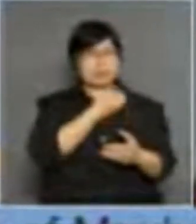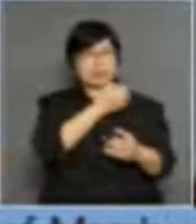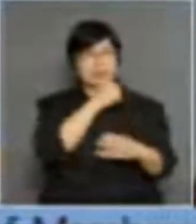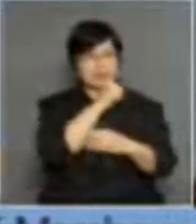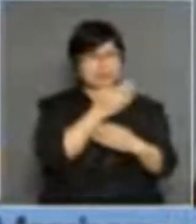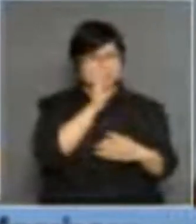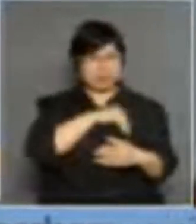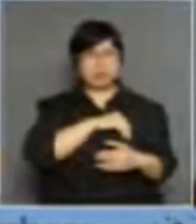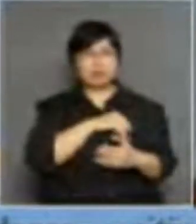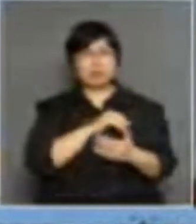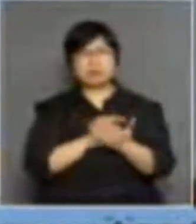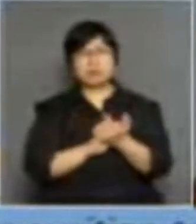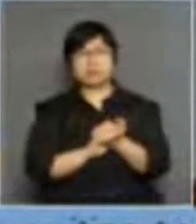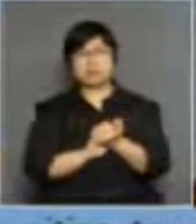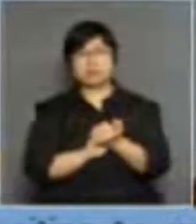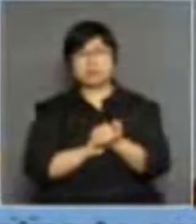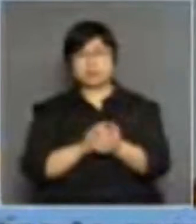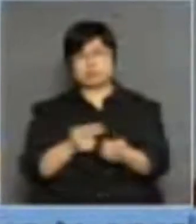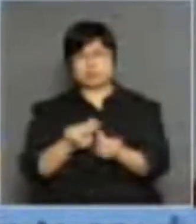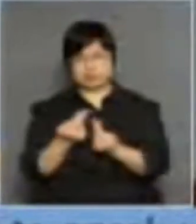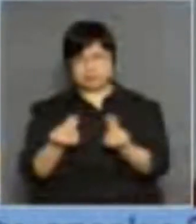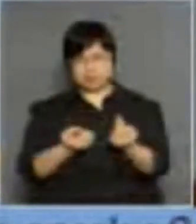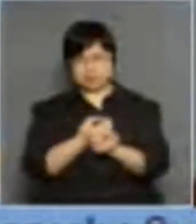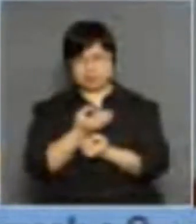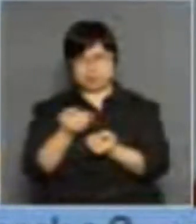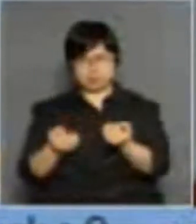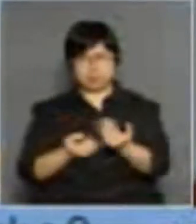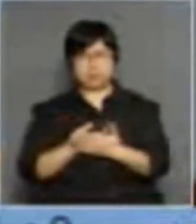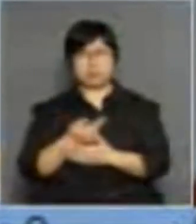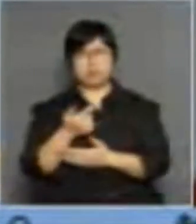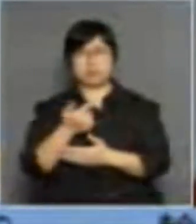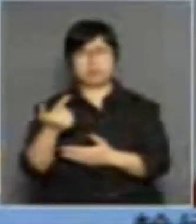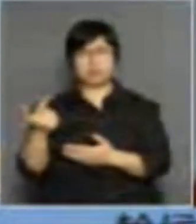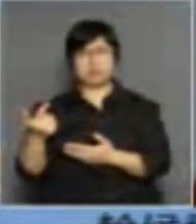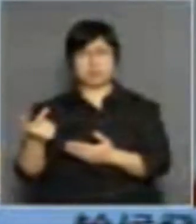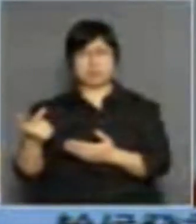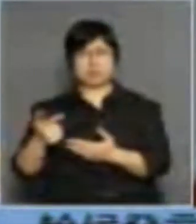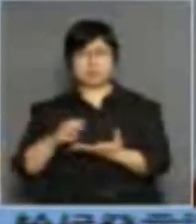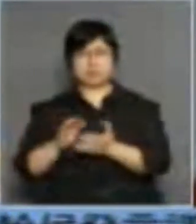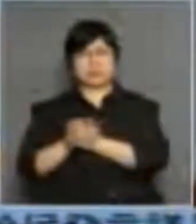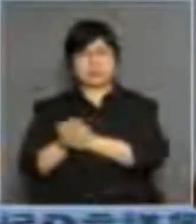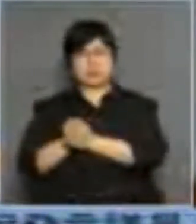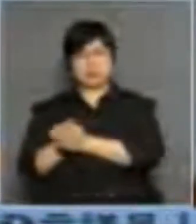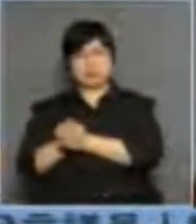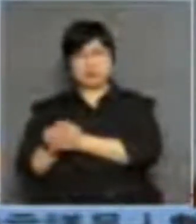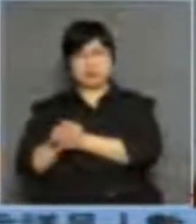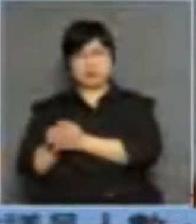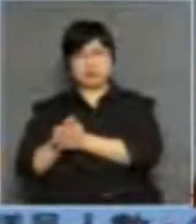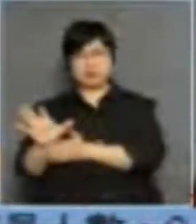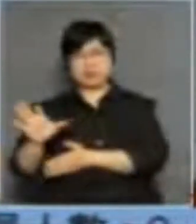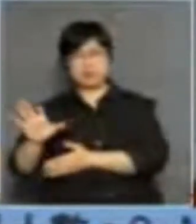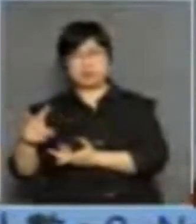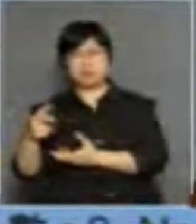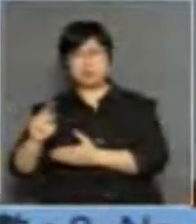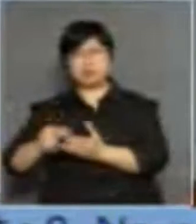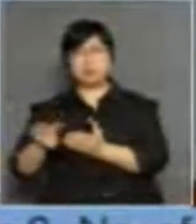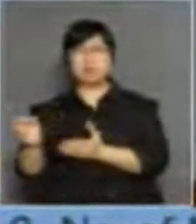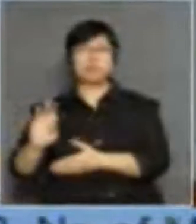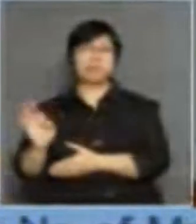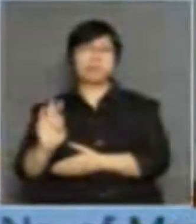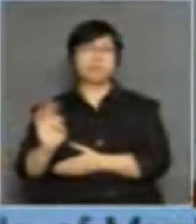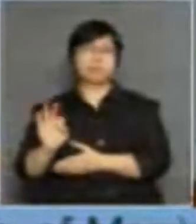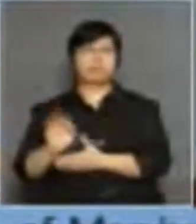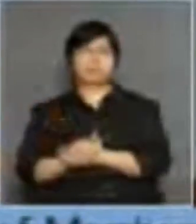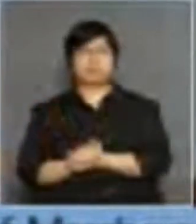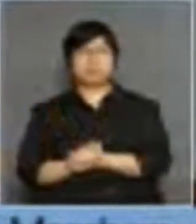郊野公園大部分嘅旱厕都冇去改嘅，呢、這個亦都